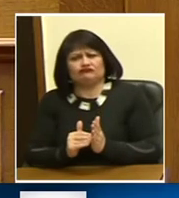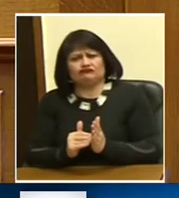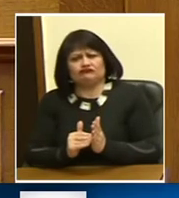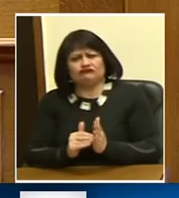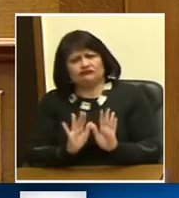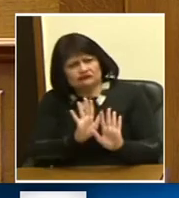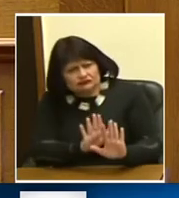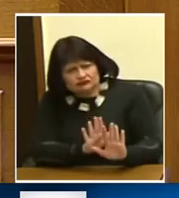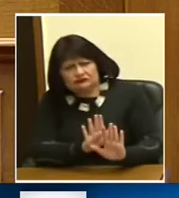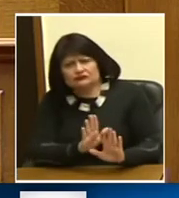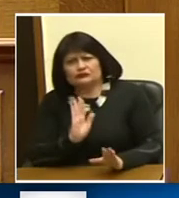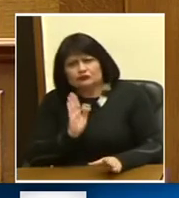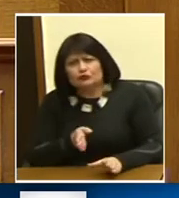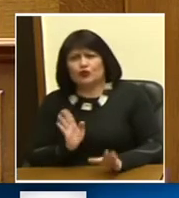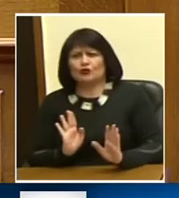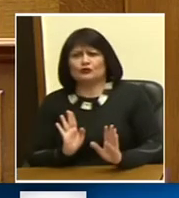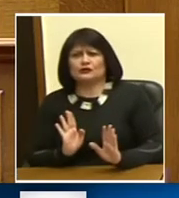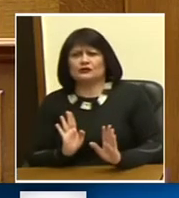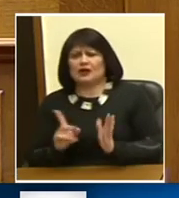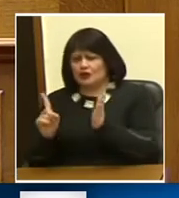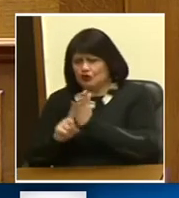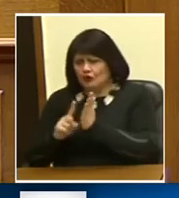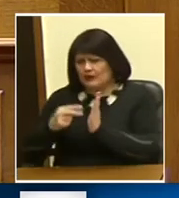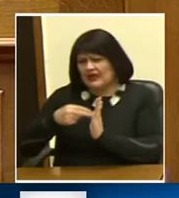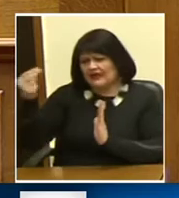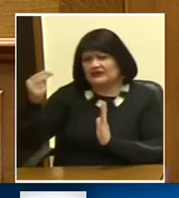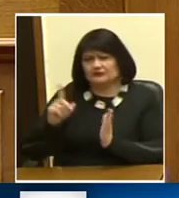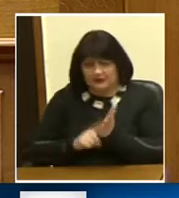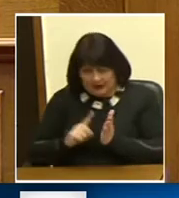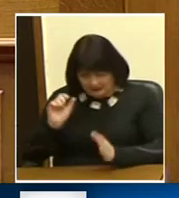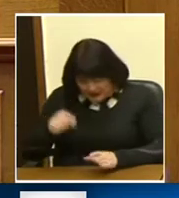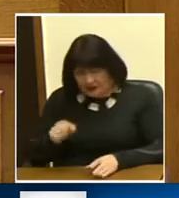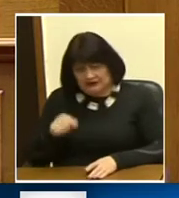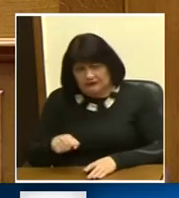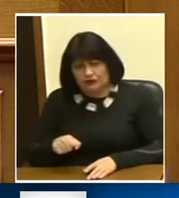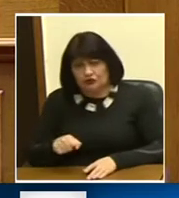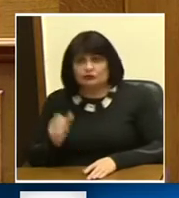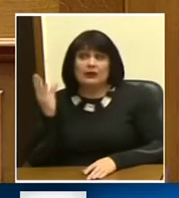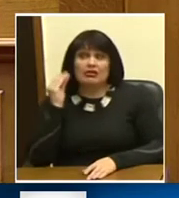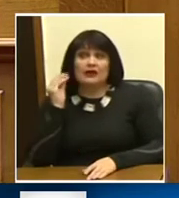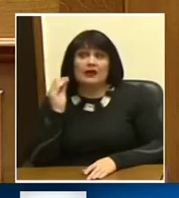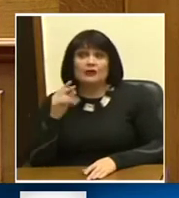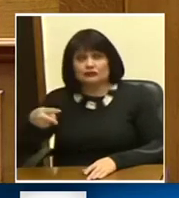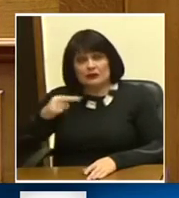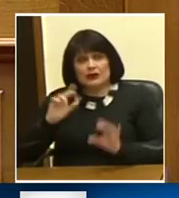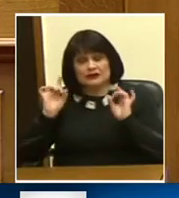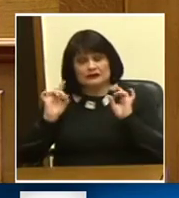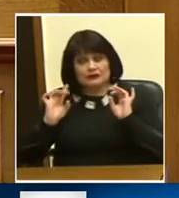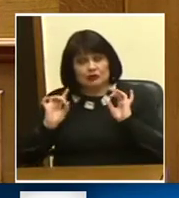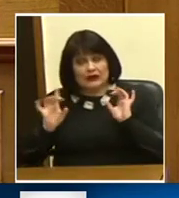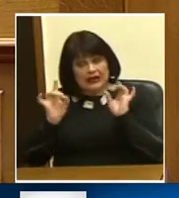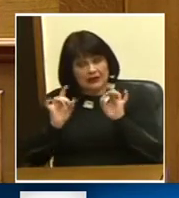αυτονομιμοποιούνται μέσω των δημοκρατικών θεσμών. Πρέπει να συνενέσουμε. Εδώ δεν άκουσα καμία απάντηση. Κανένας